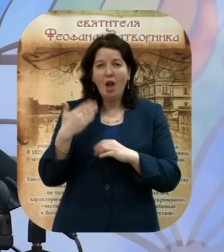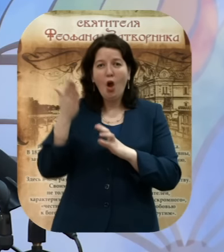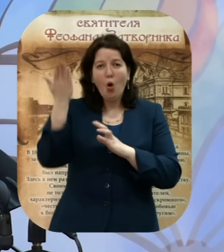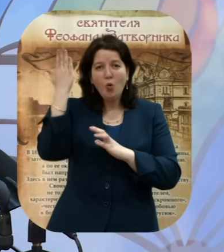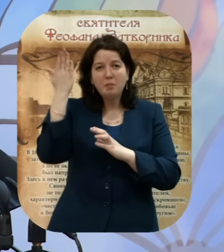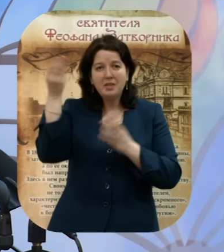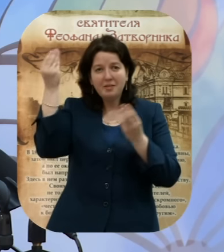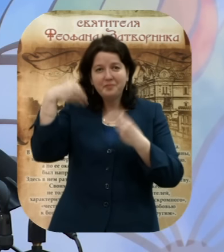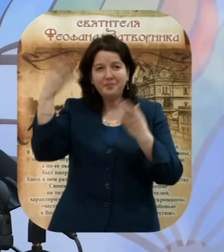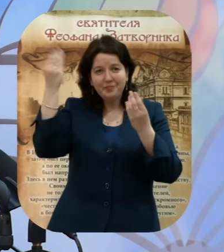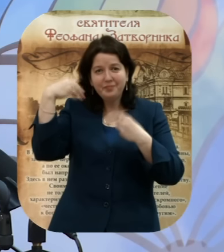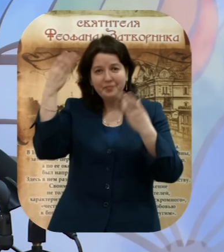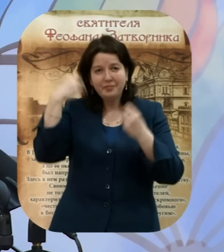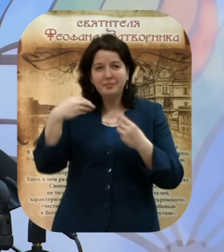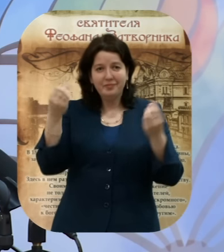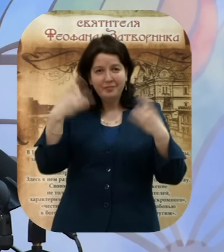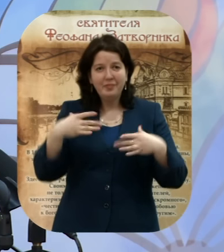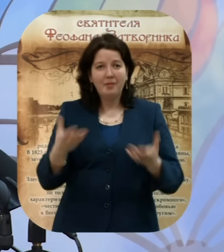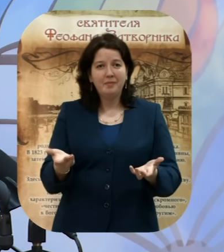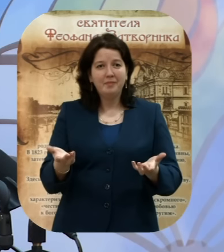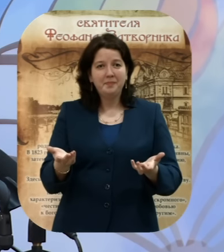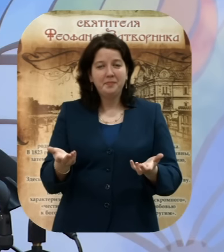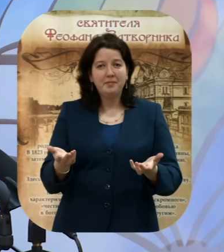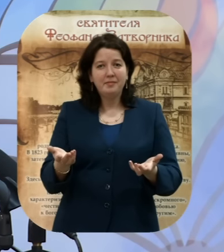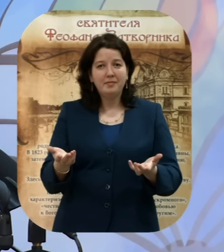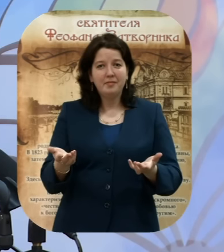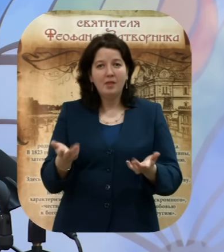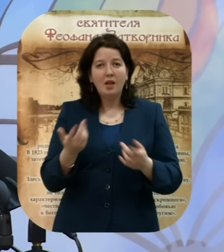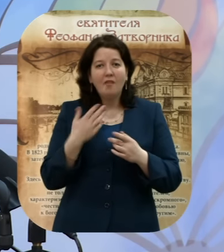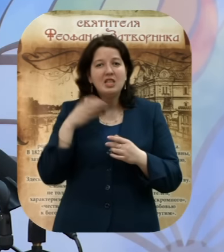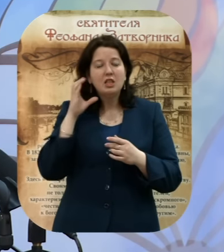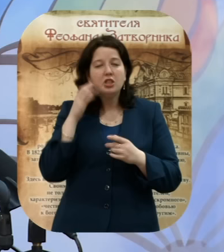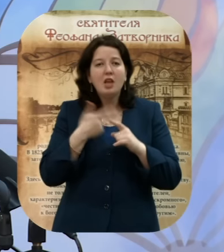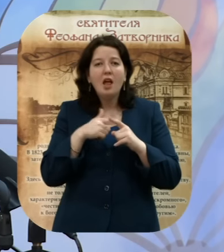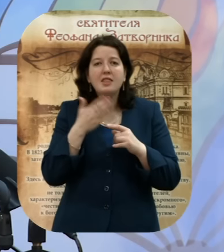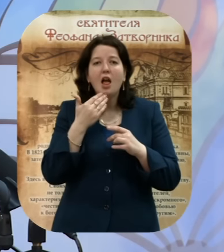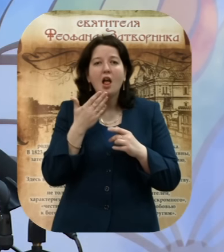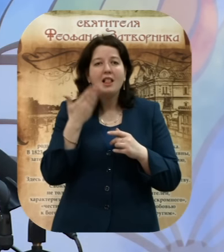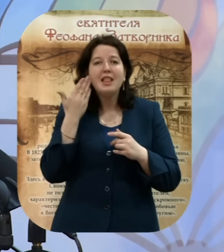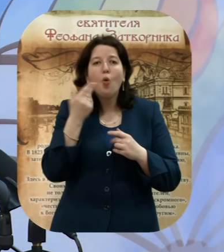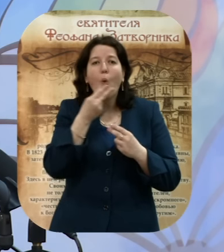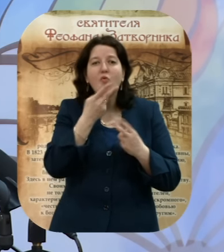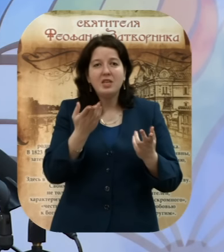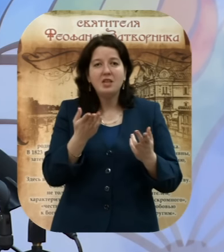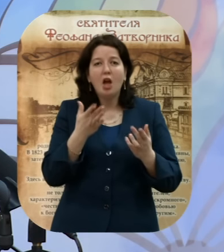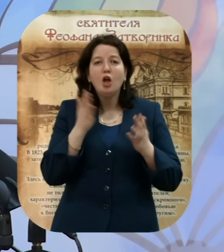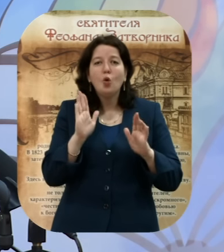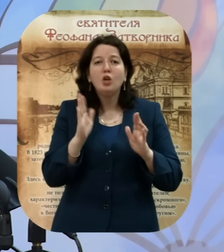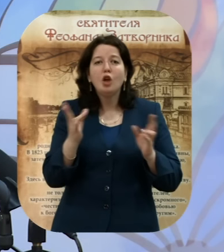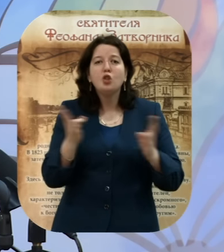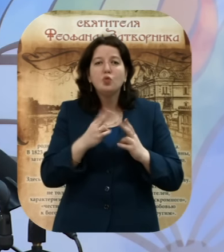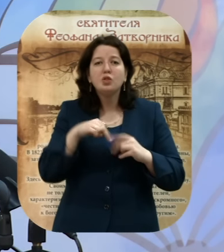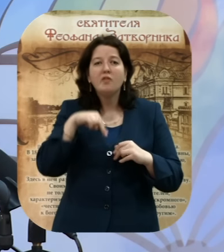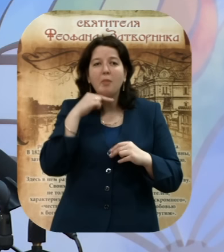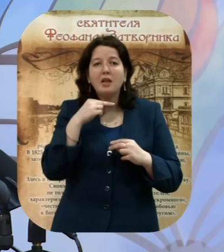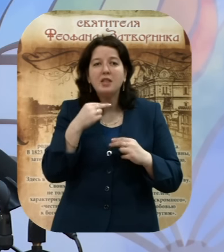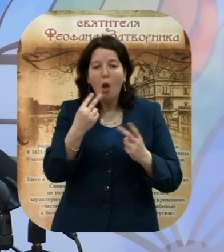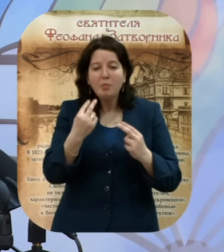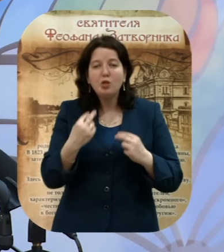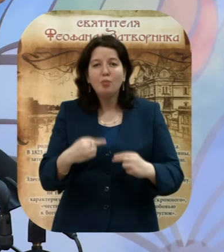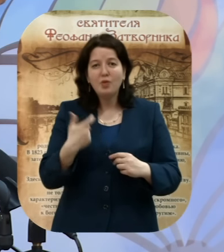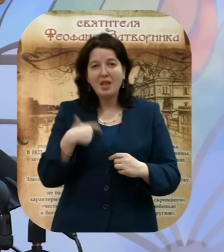сыпь с неба. Вы слышите? Это же легко увидеть, только стоит понаблюдать за собой, как у нас действительно